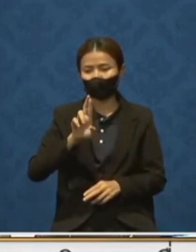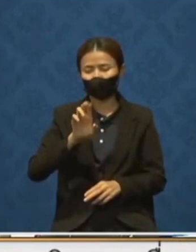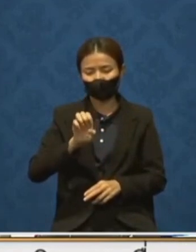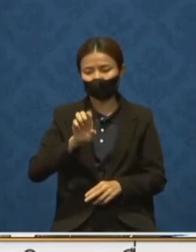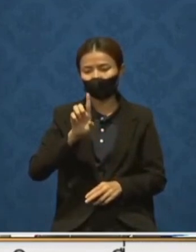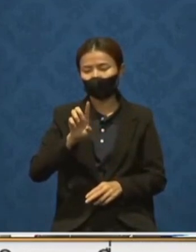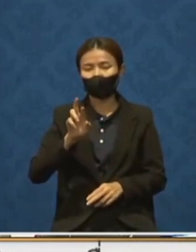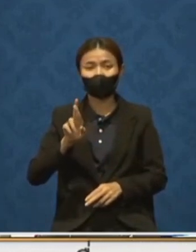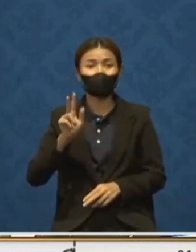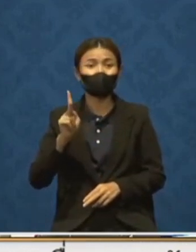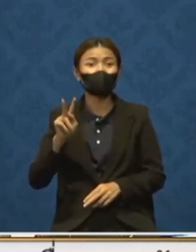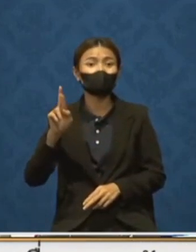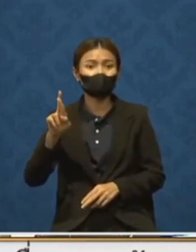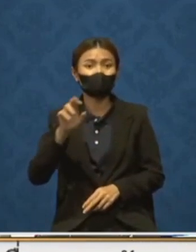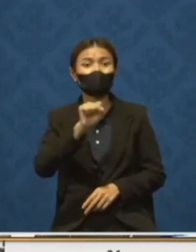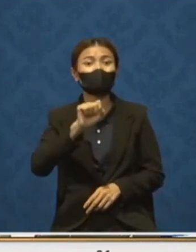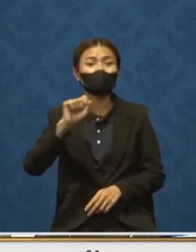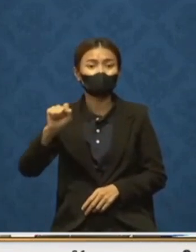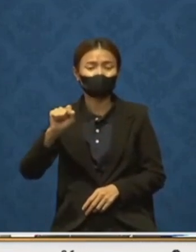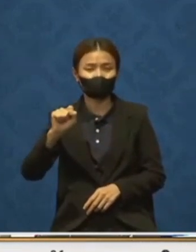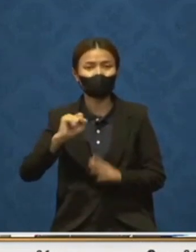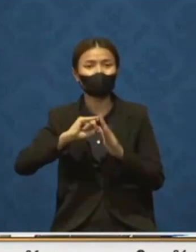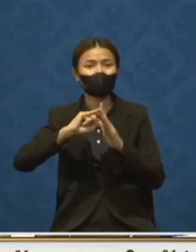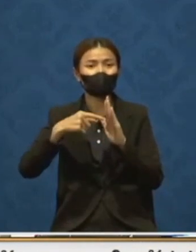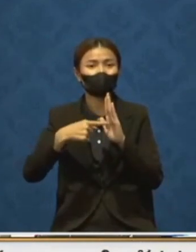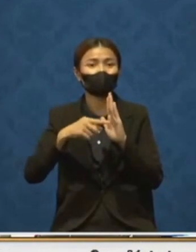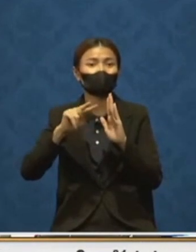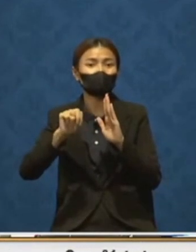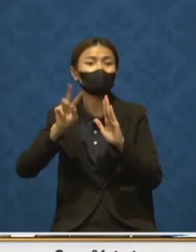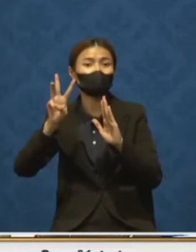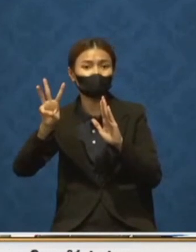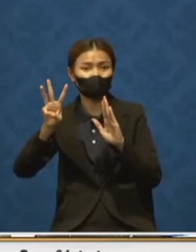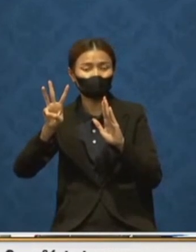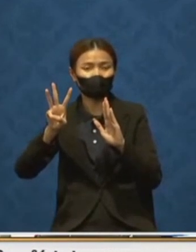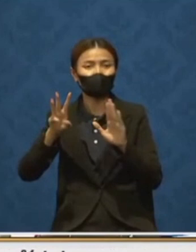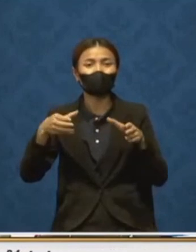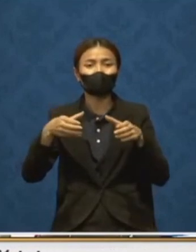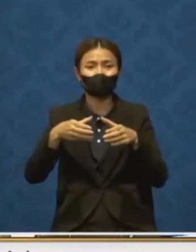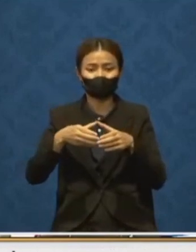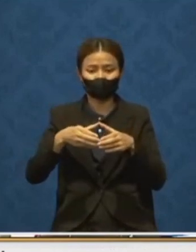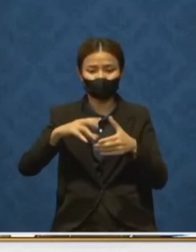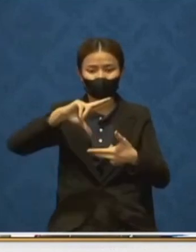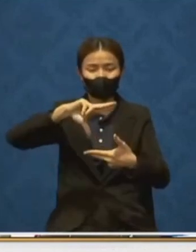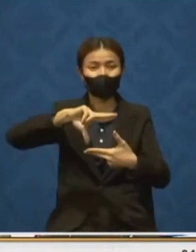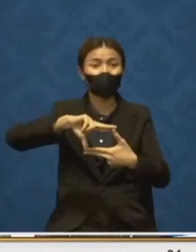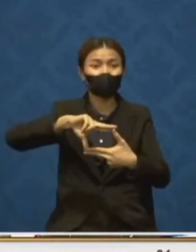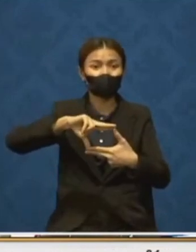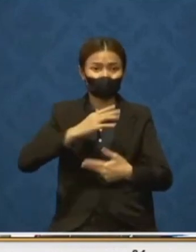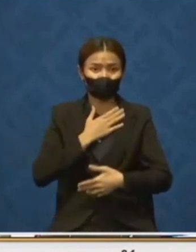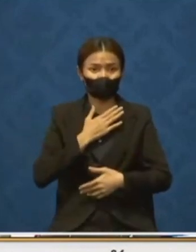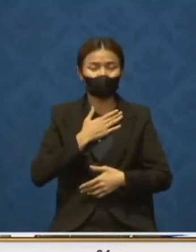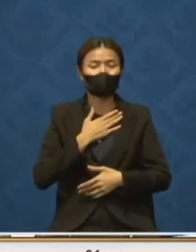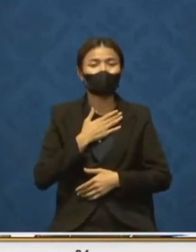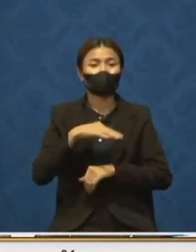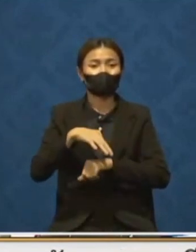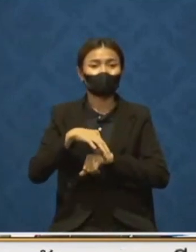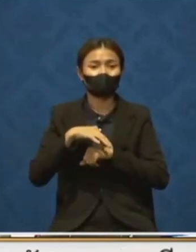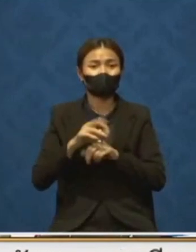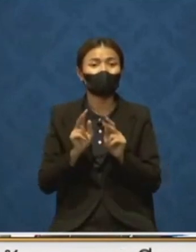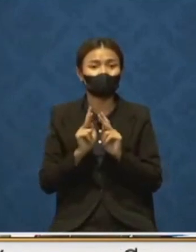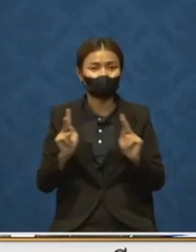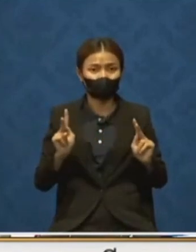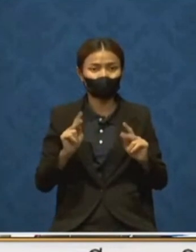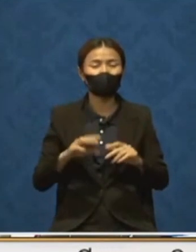จังหวัดนครสวรรค์พรรคพลังประชารัฐในฐานะกรรมธิการนะครับก็ขอเรียนกับท่